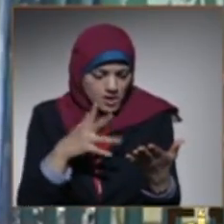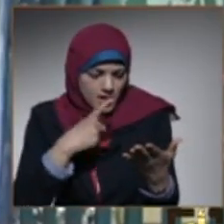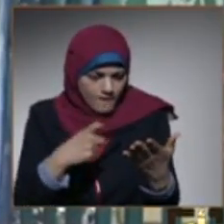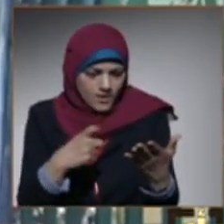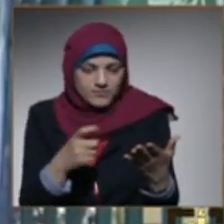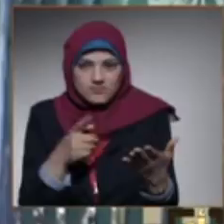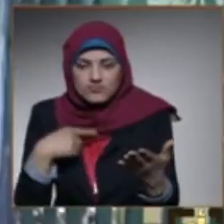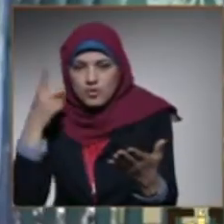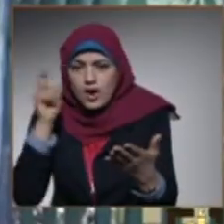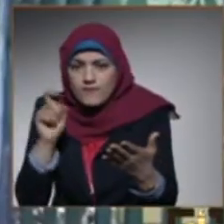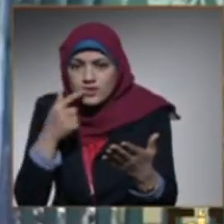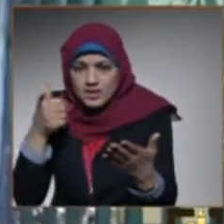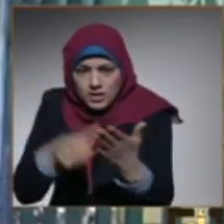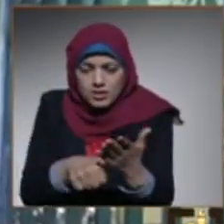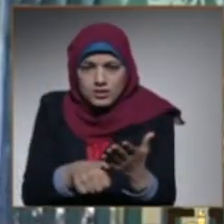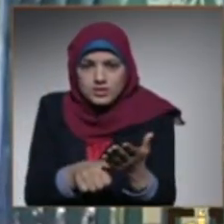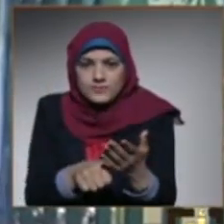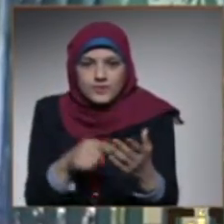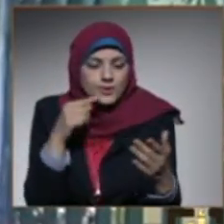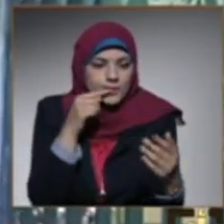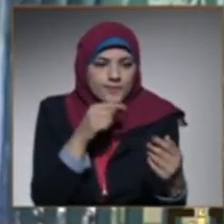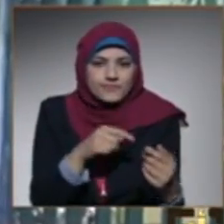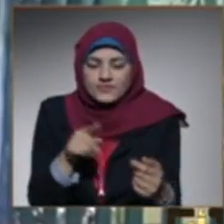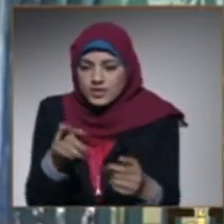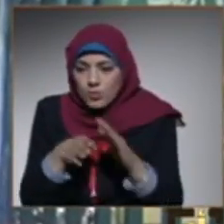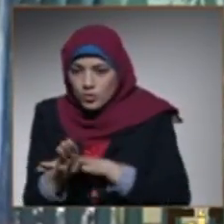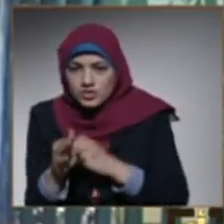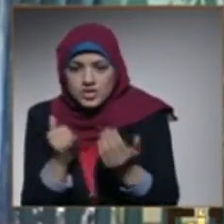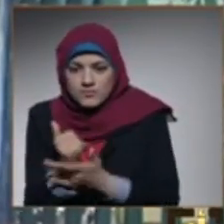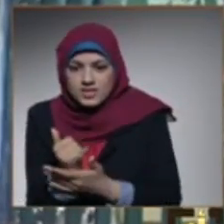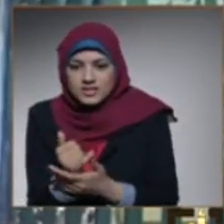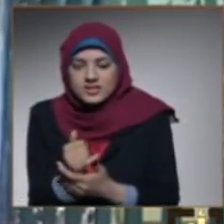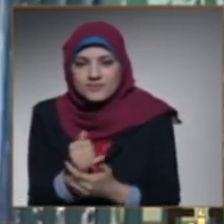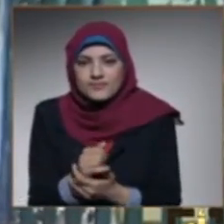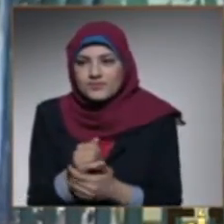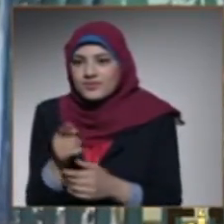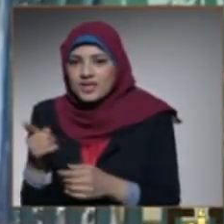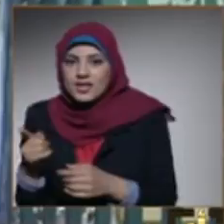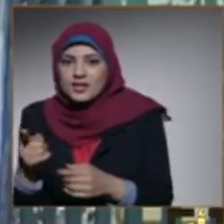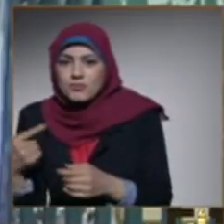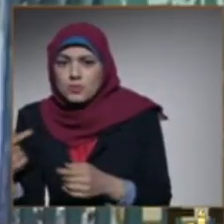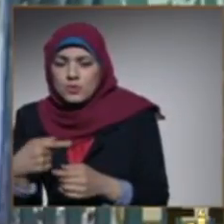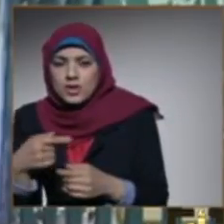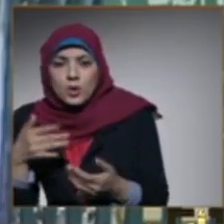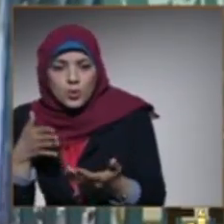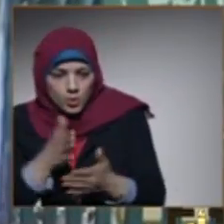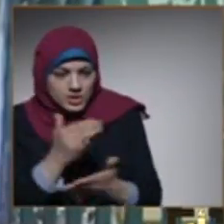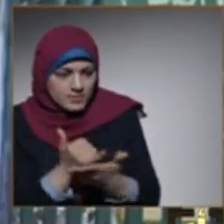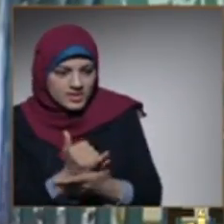تعرفيش تكتبي؟ يعني انت ما دخلتيش مدرسه؟ فهماني مدرسه؟ دخلتي مدرسه؟